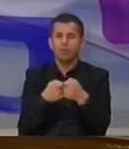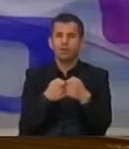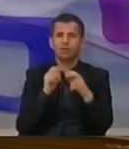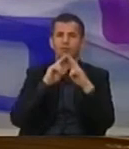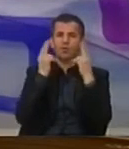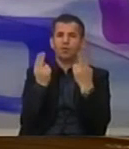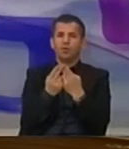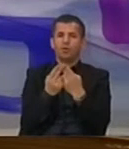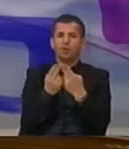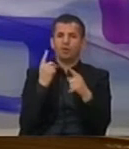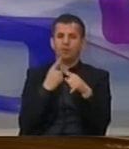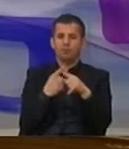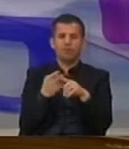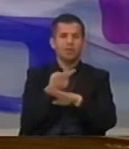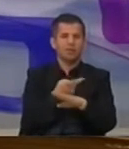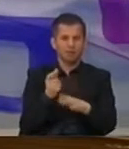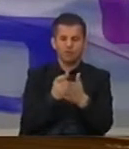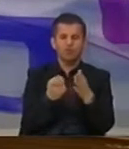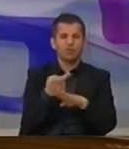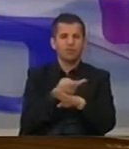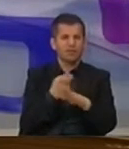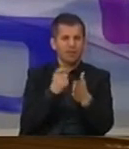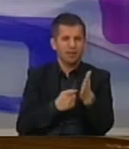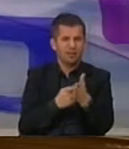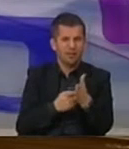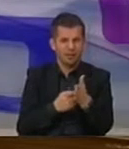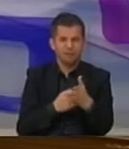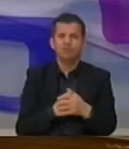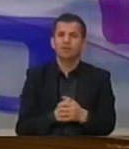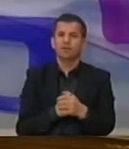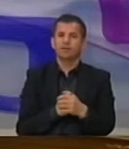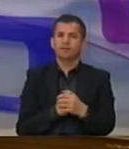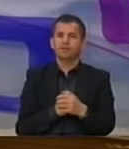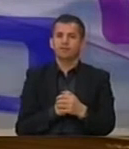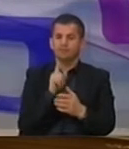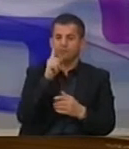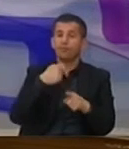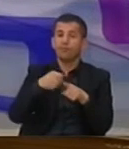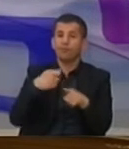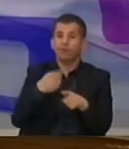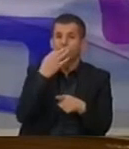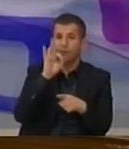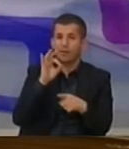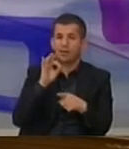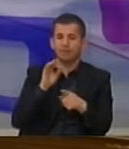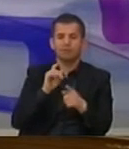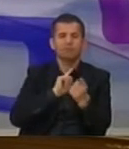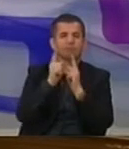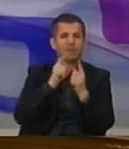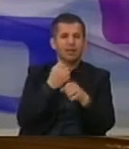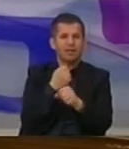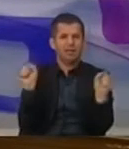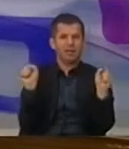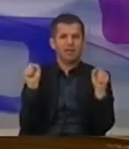të tregtisë dhe me vendet anëtare të kësaj organizate. Sa i përket përmirësimit të lëvizjes së lirë dhe të mallrave